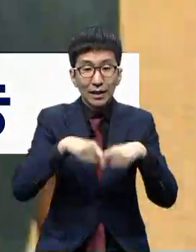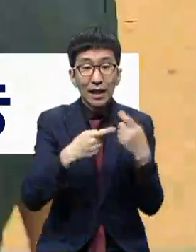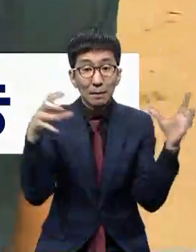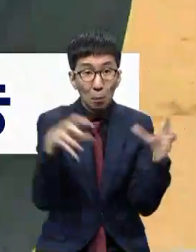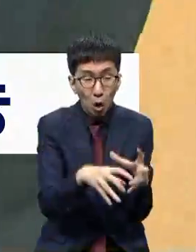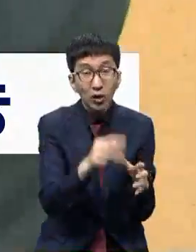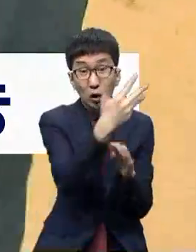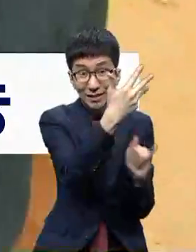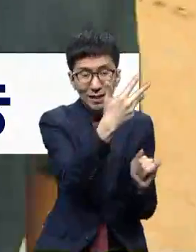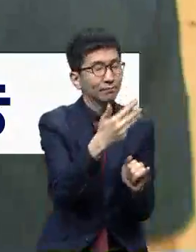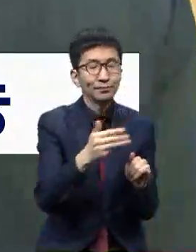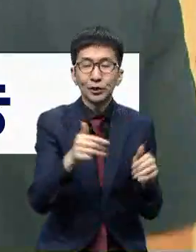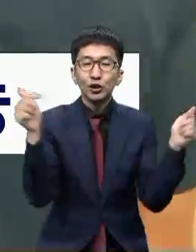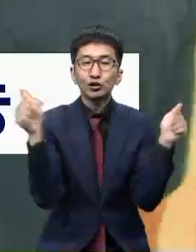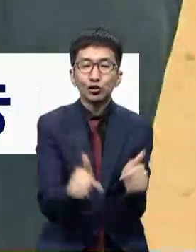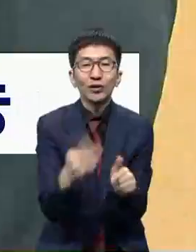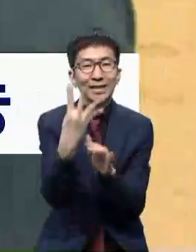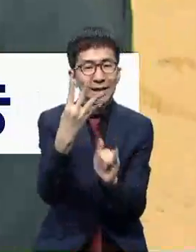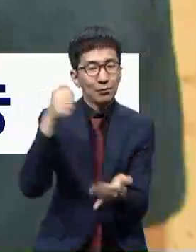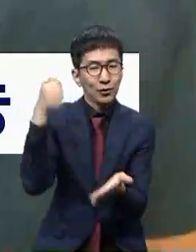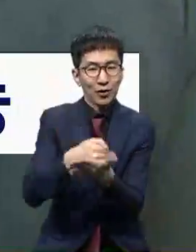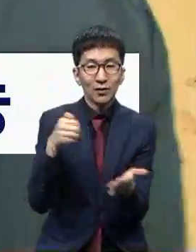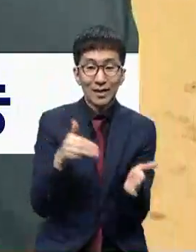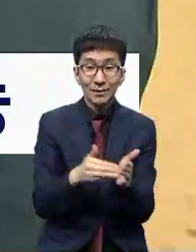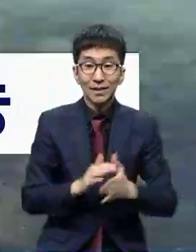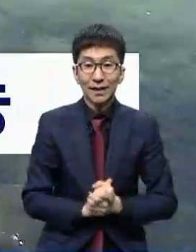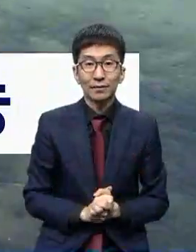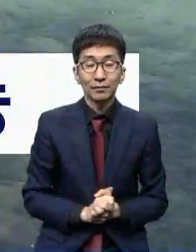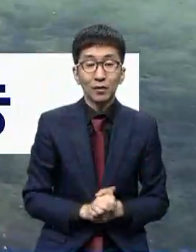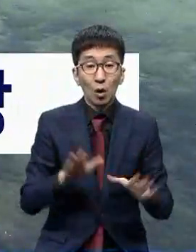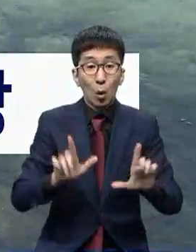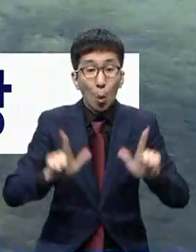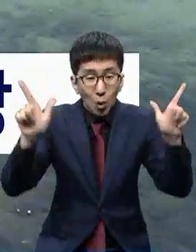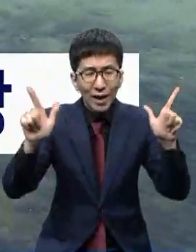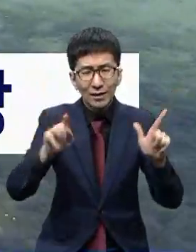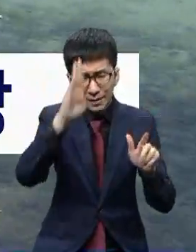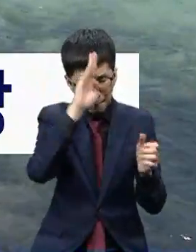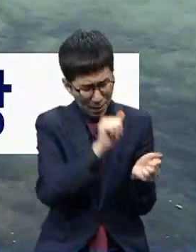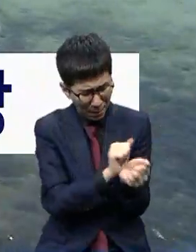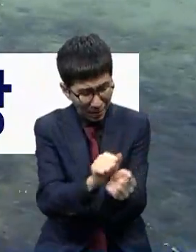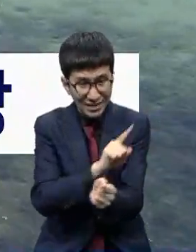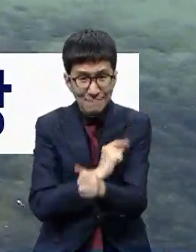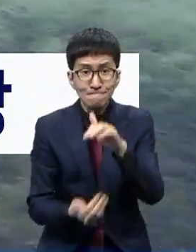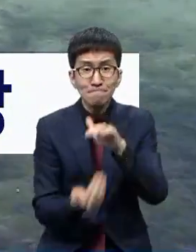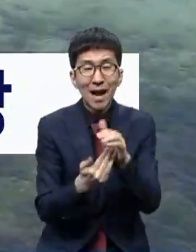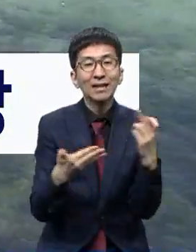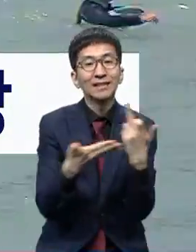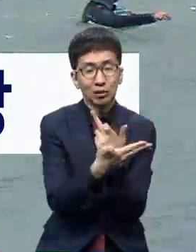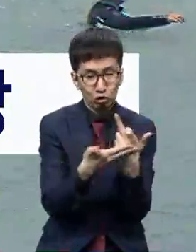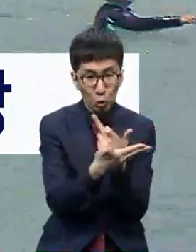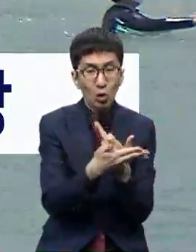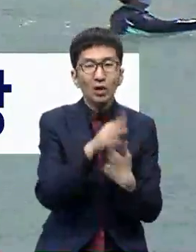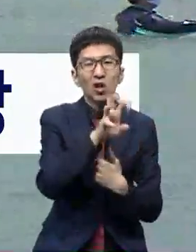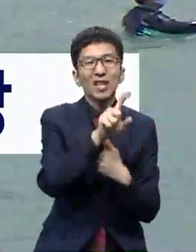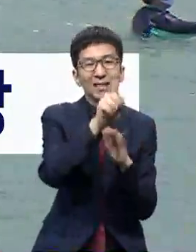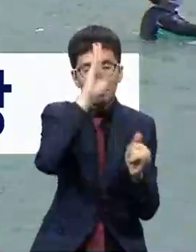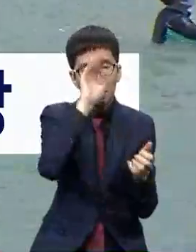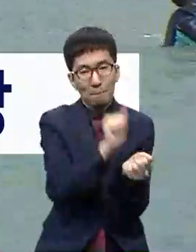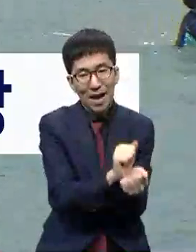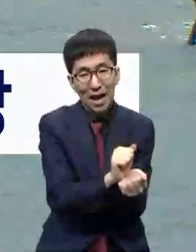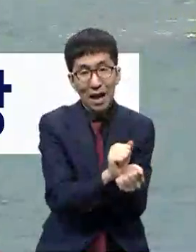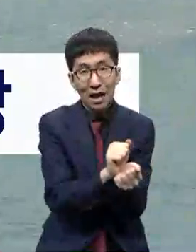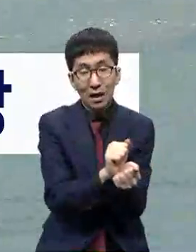기존 8명에서 4명 이하로 제한하기로 했습니다. 올 들어 최다 확진자 31명이 나온 제주도 12일